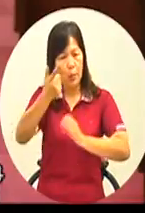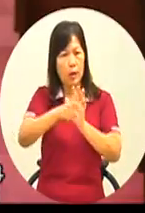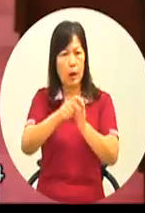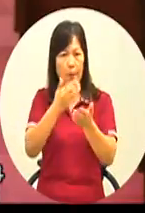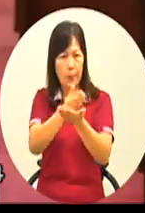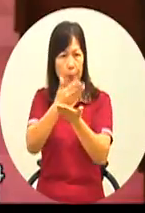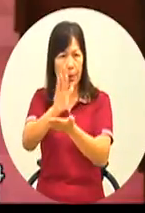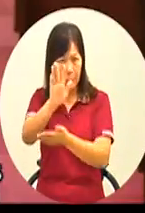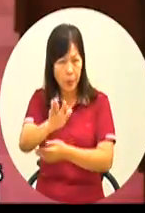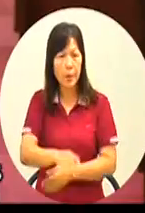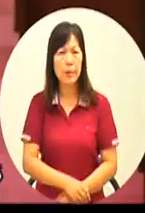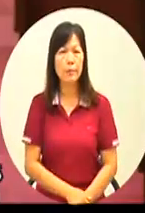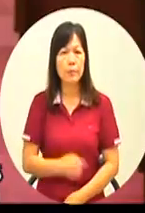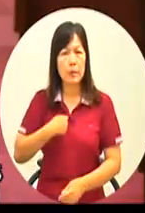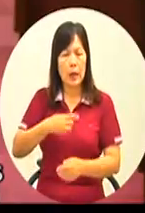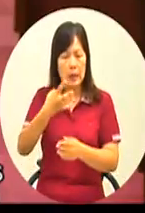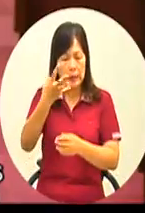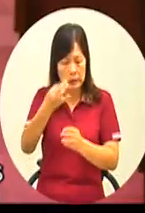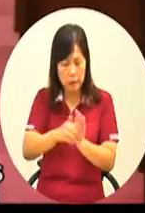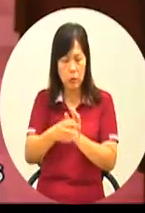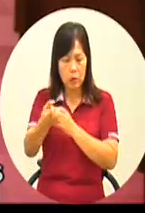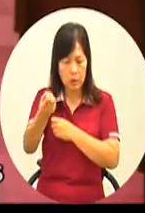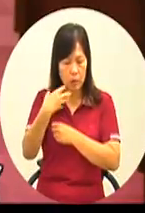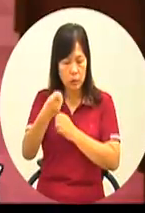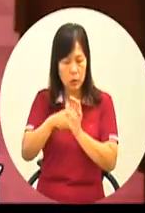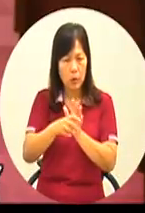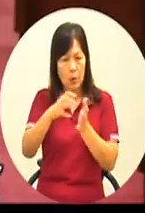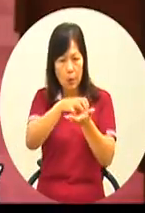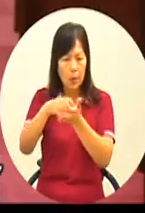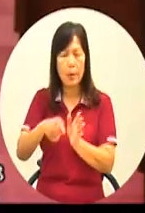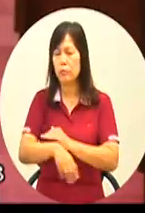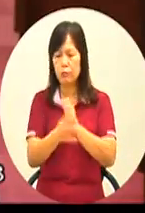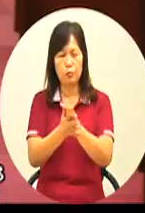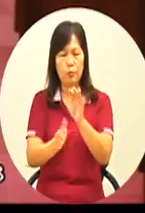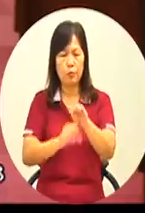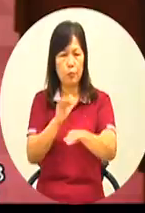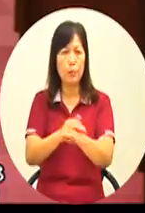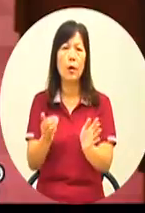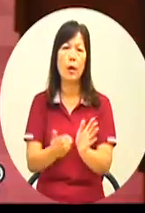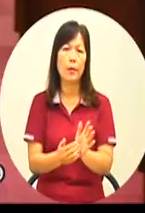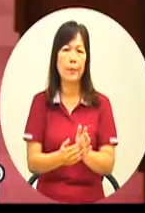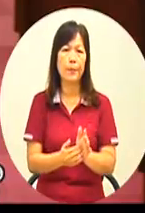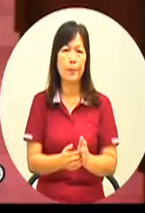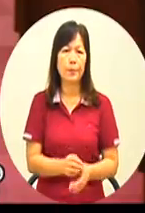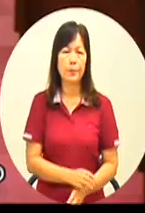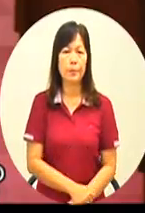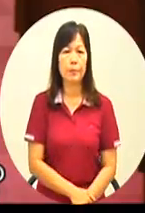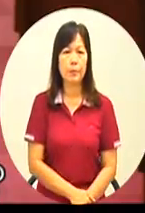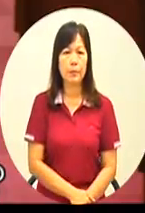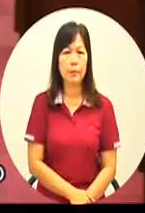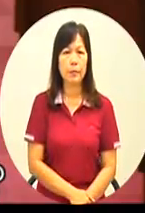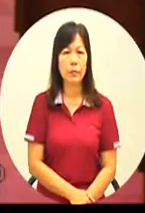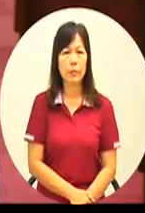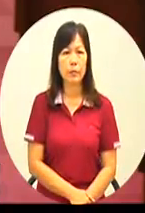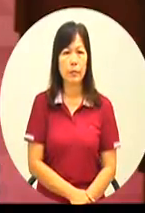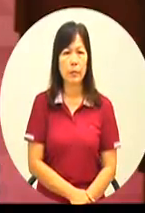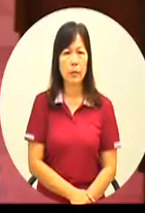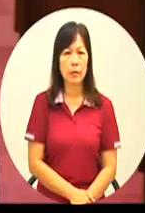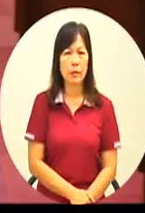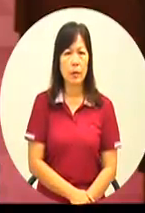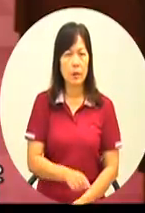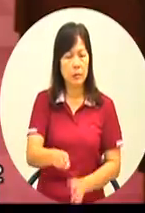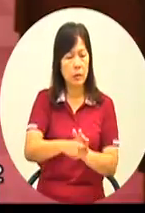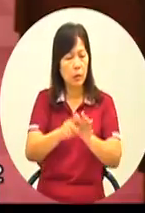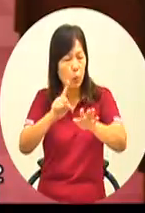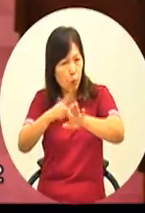我这边起码有人来找我办过来行嘛，但是差不多办到完成啊嘛。我所以我感觉讲这款的这个风